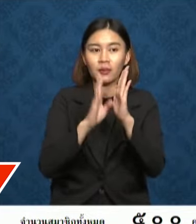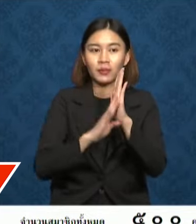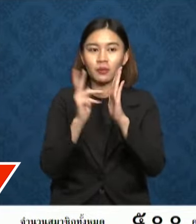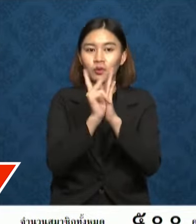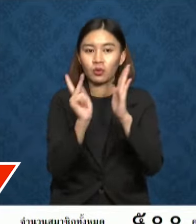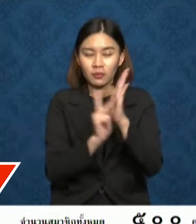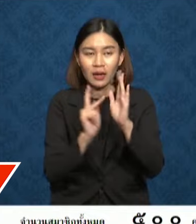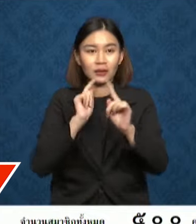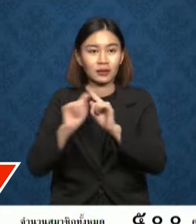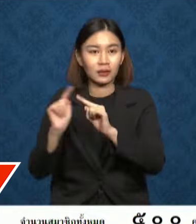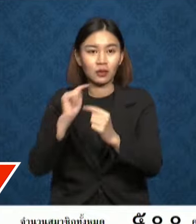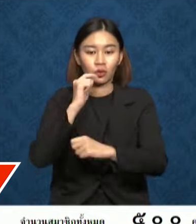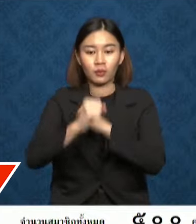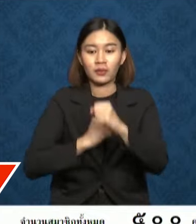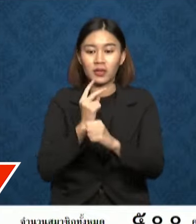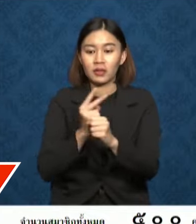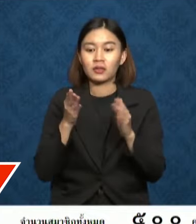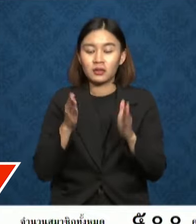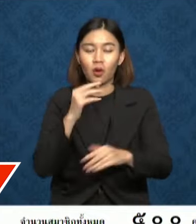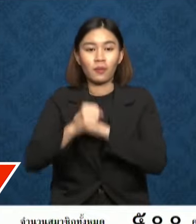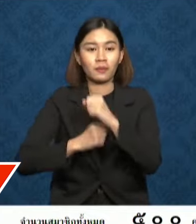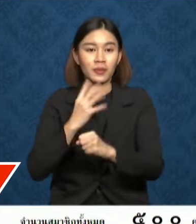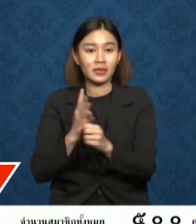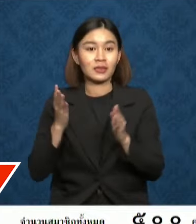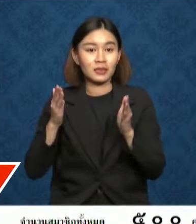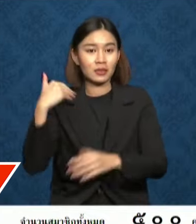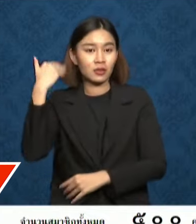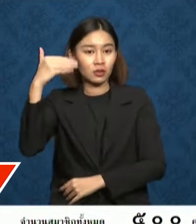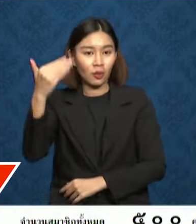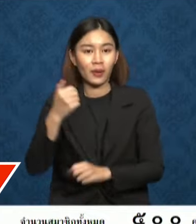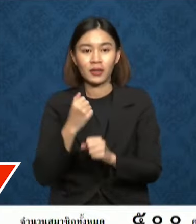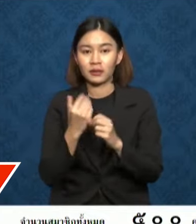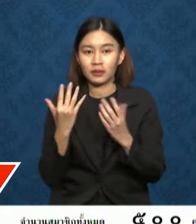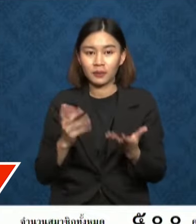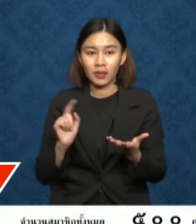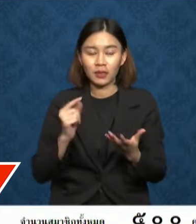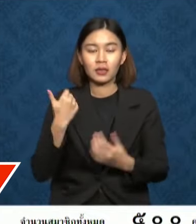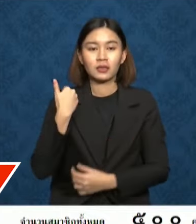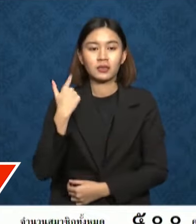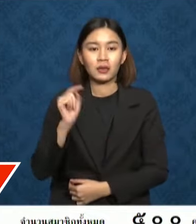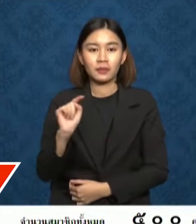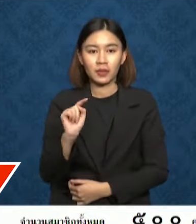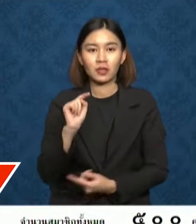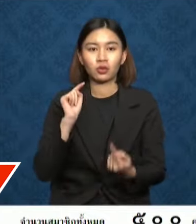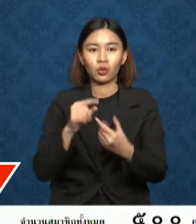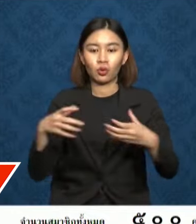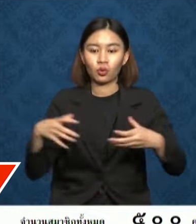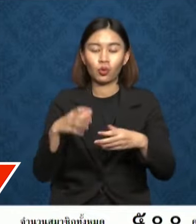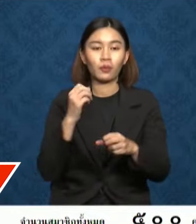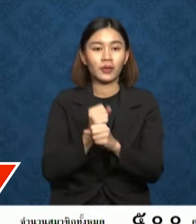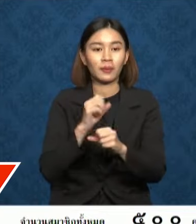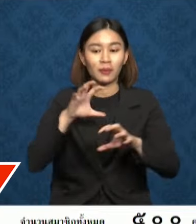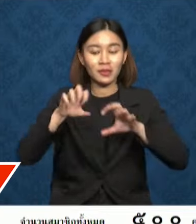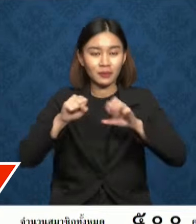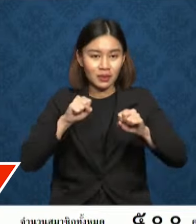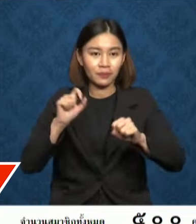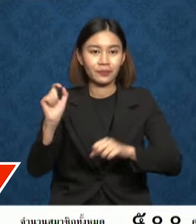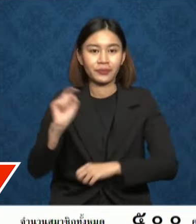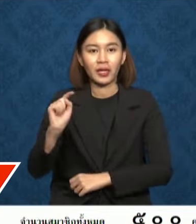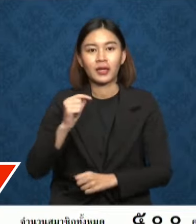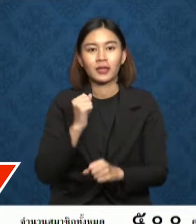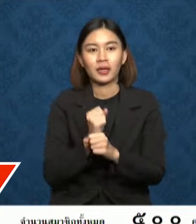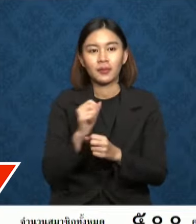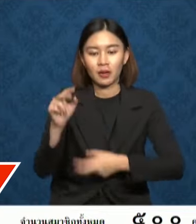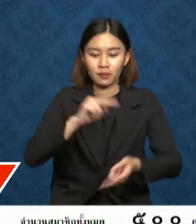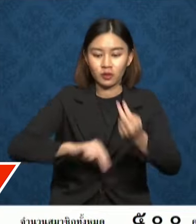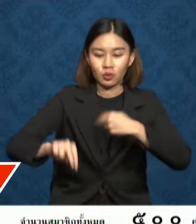หมายทเกี่วข้องภายใน 2 ปีหรอ 4 ปีต่จากนี้อย่างไรบ้างนอกจากนี้ยมใเรื่องขคณะทำงจับตาครับที่ทำ